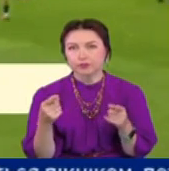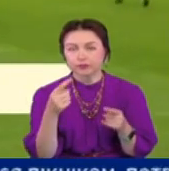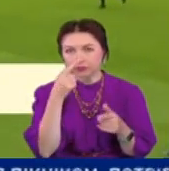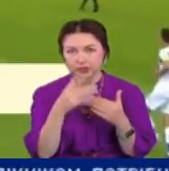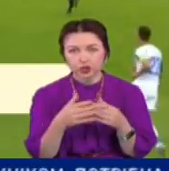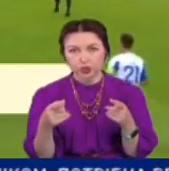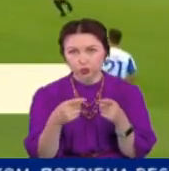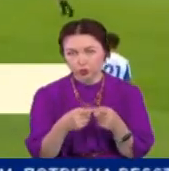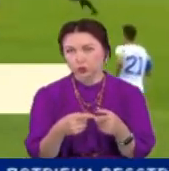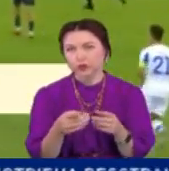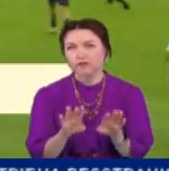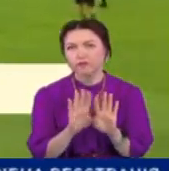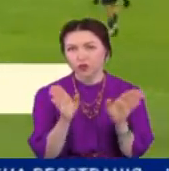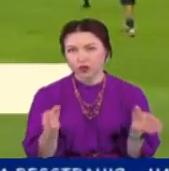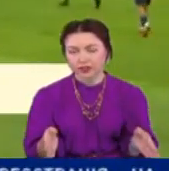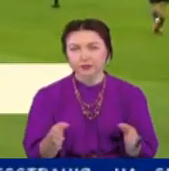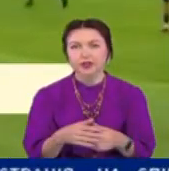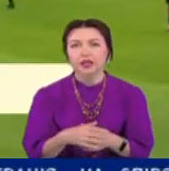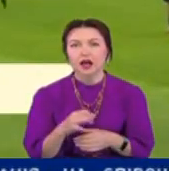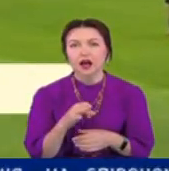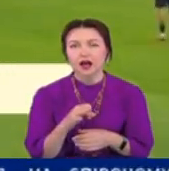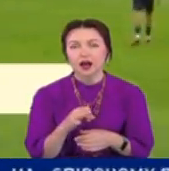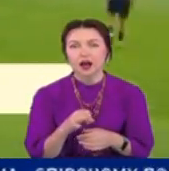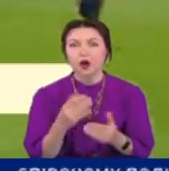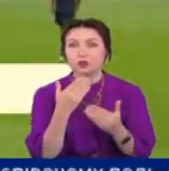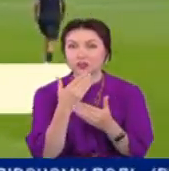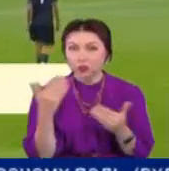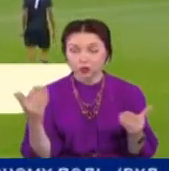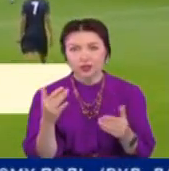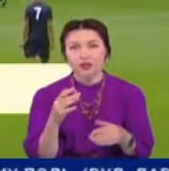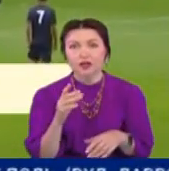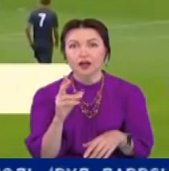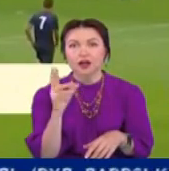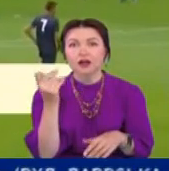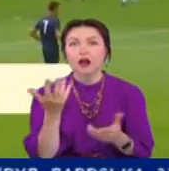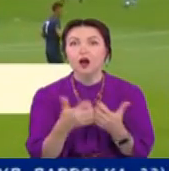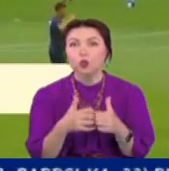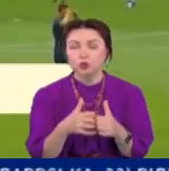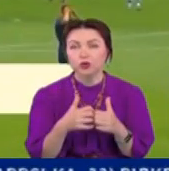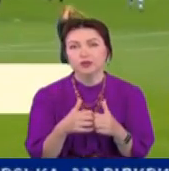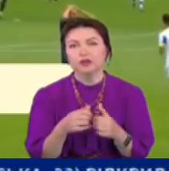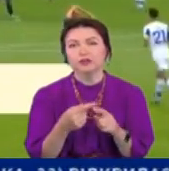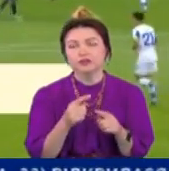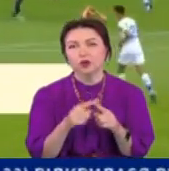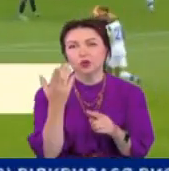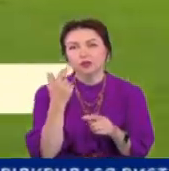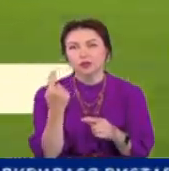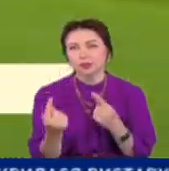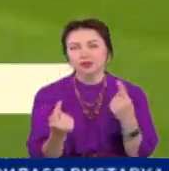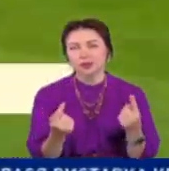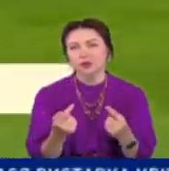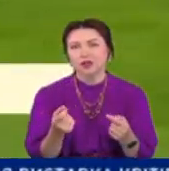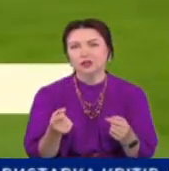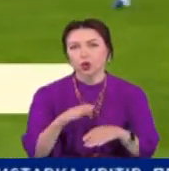Ну, а остаточний рахунок був встановлений під завісу першого тайму, коли Ванат реалізував вихід сам на сам з голкіпером.